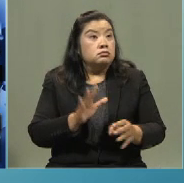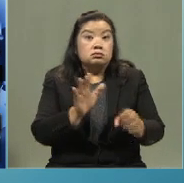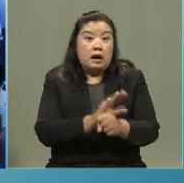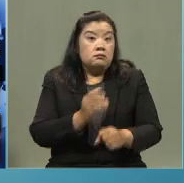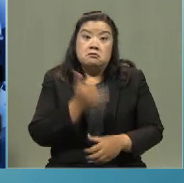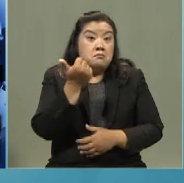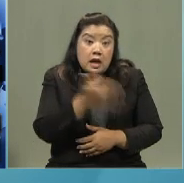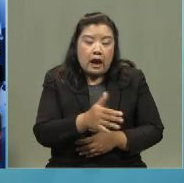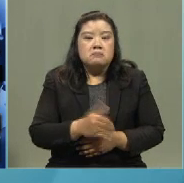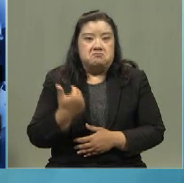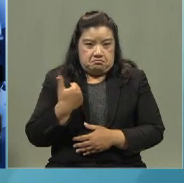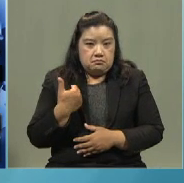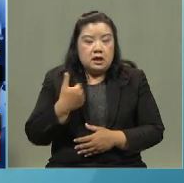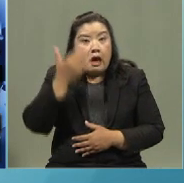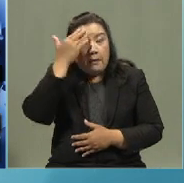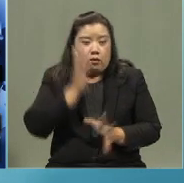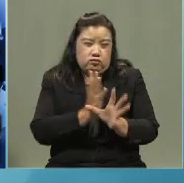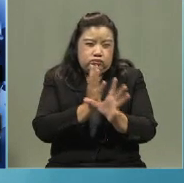เนี่ยคนอื่นก็เข้าไม่ได้นะครับเมื่อวานนี้เกิดปรากฏการณ์ของบาง5